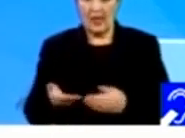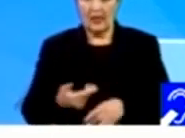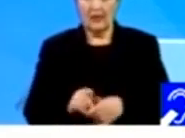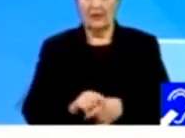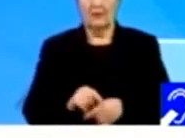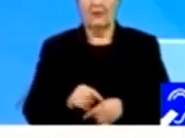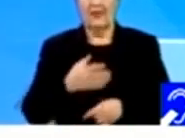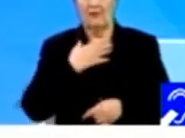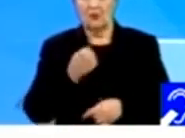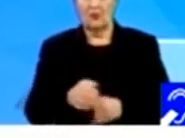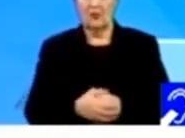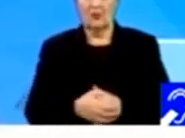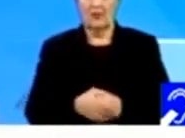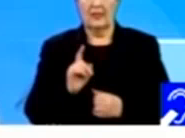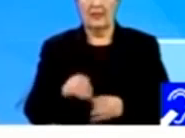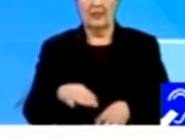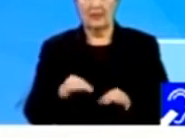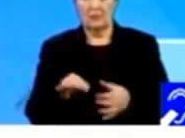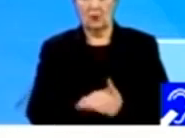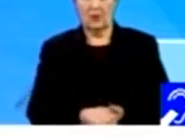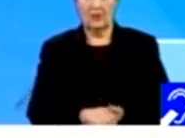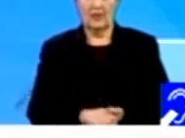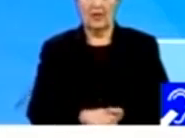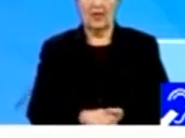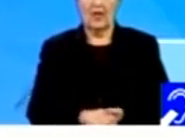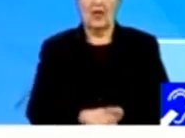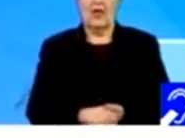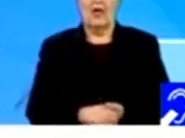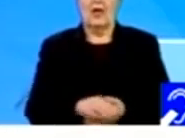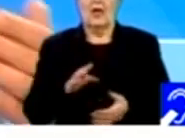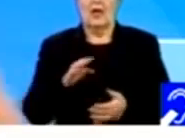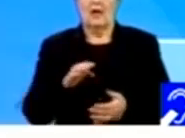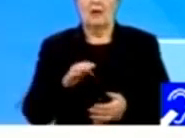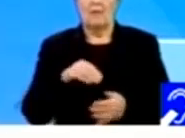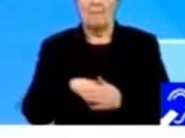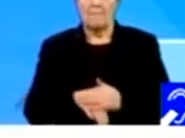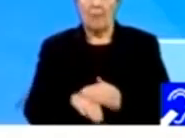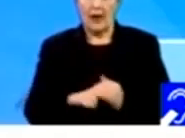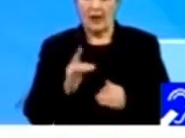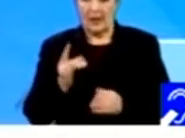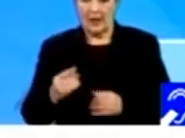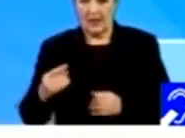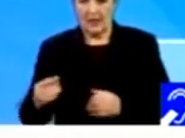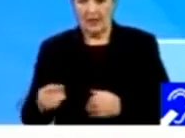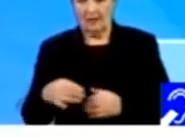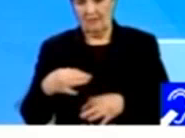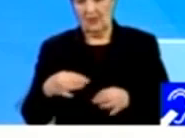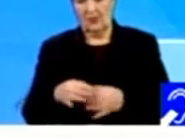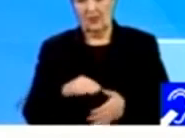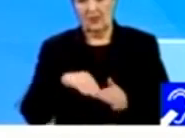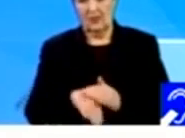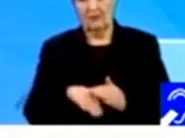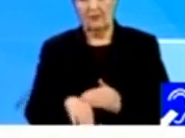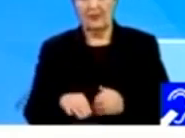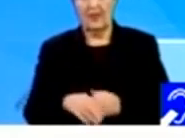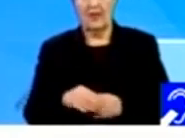tipuri de transport, parcările din municipiu. Acum, în ceea ce ține de centru istoric, știți ce cel mai